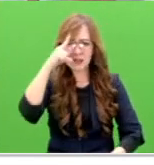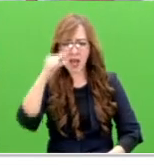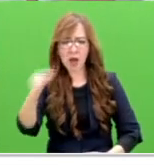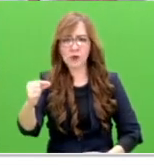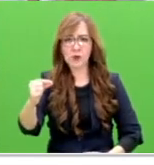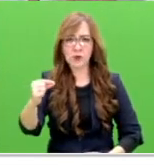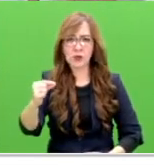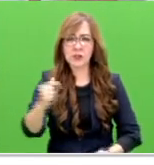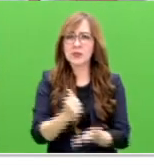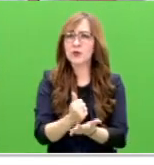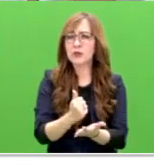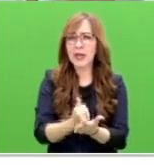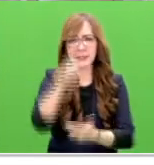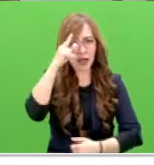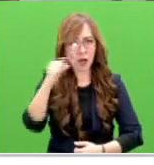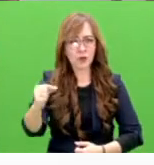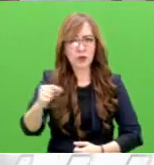kalau di daerah ini terdekat